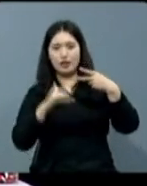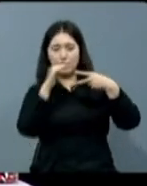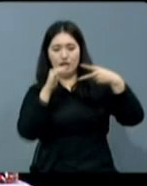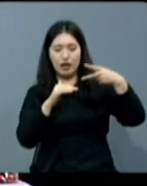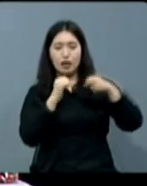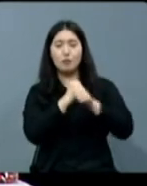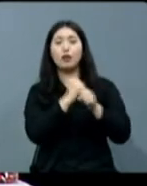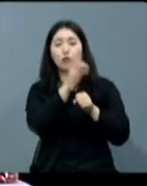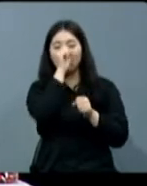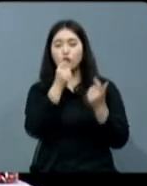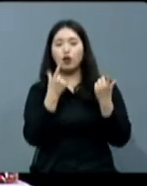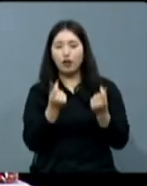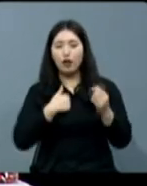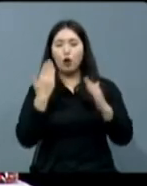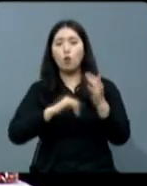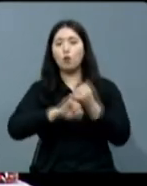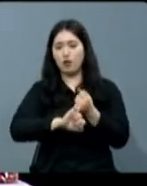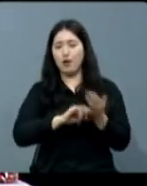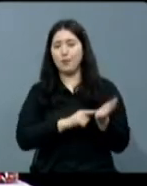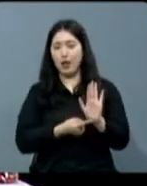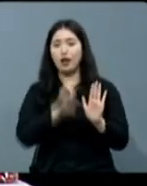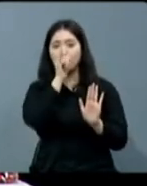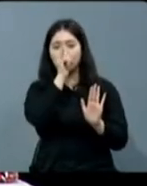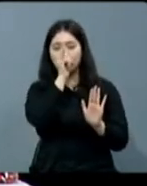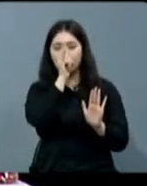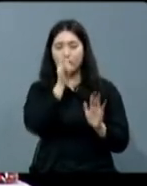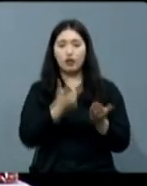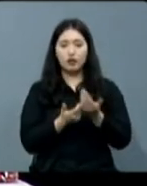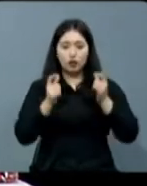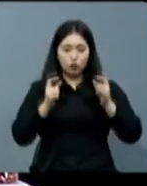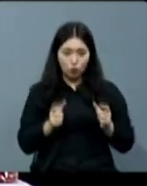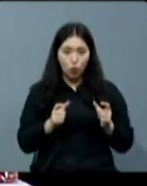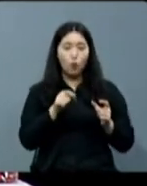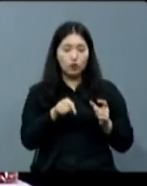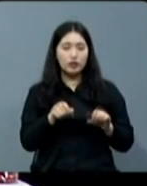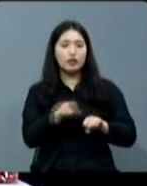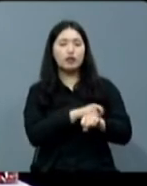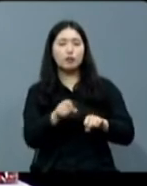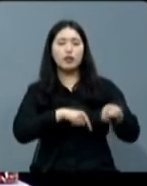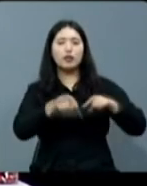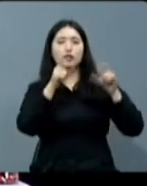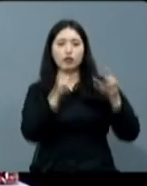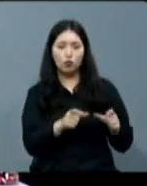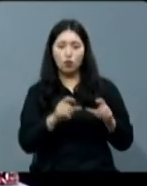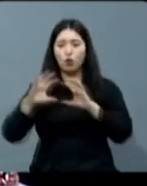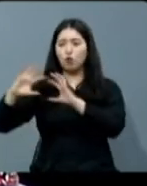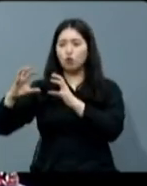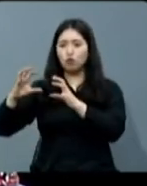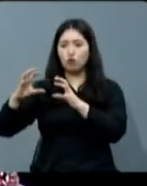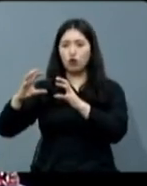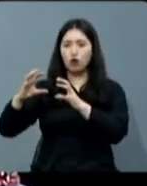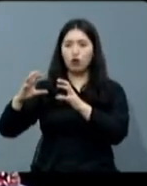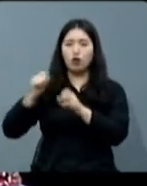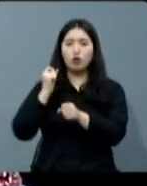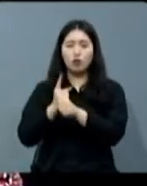것이 좋겠다. 이렇게 저는 공약을 하고 있습니다. 제주도는 특별자치도 하고 국가하고 2단계 행정구조가 되어